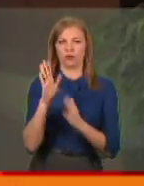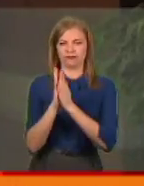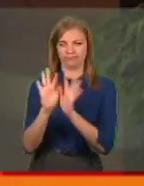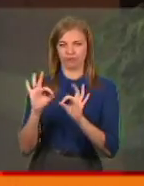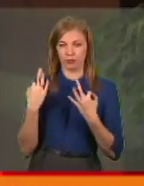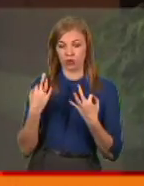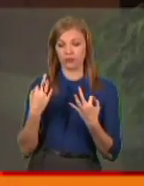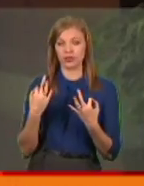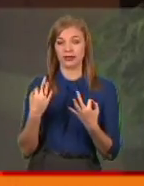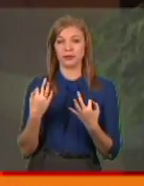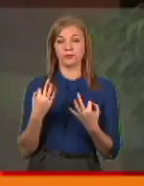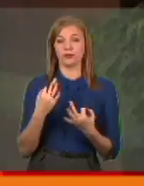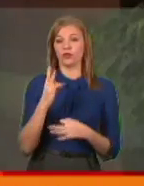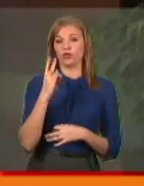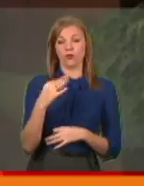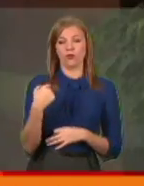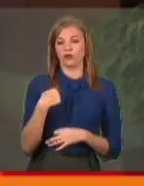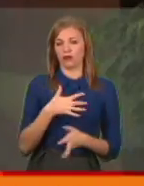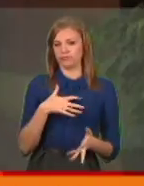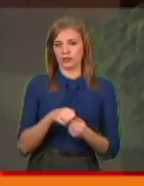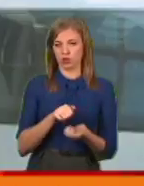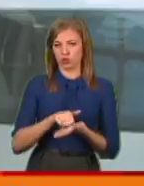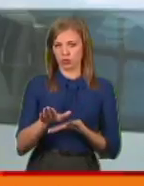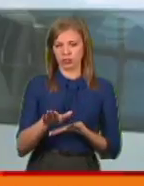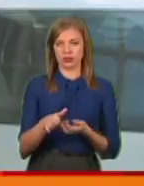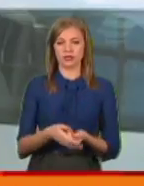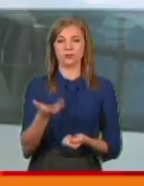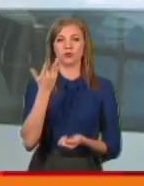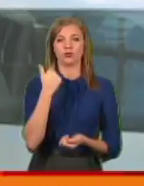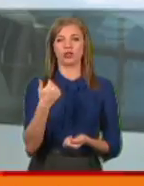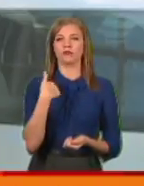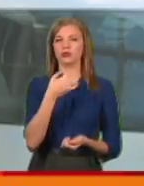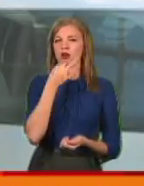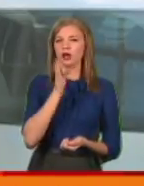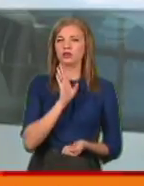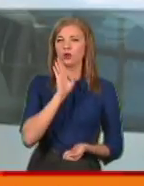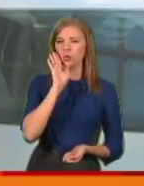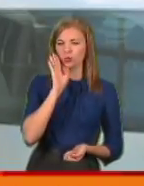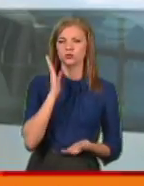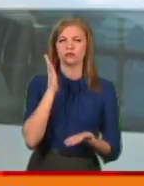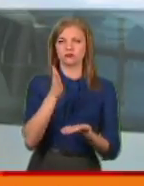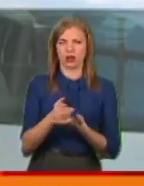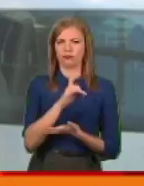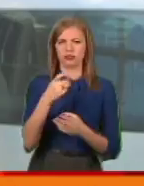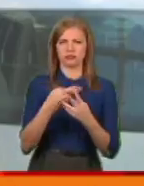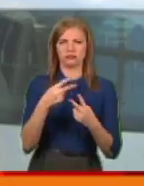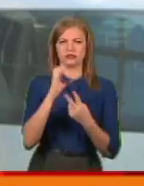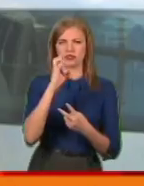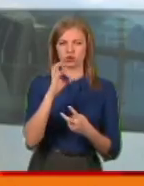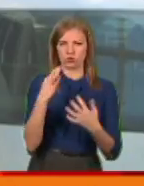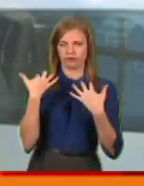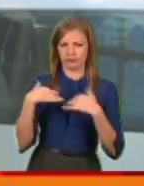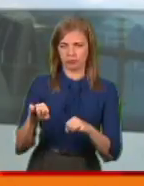помиловании. Ну, я категорически отказался. Когда меня рано утром прямо с СИЗО